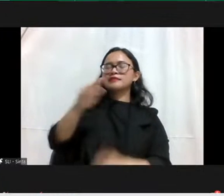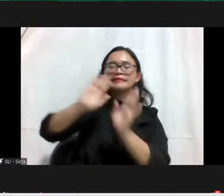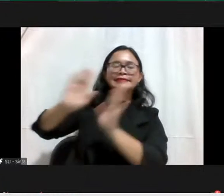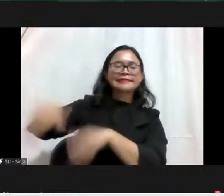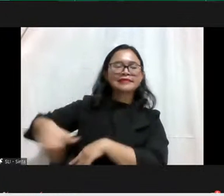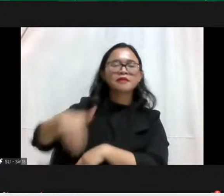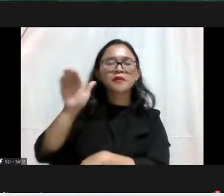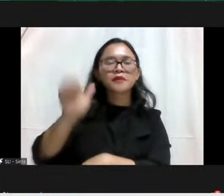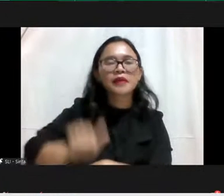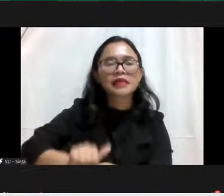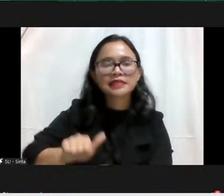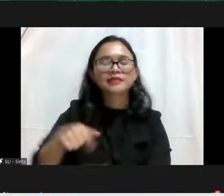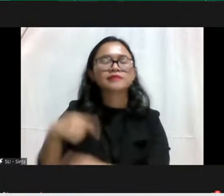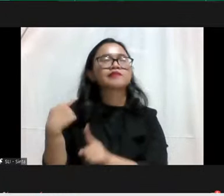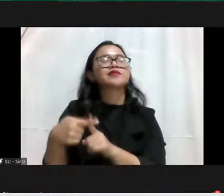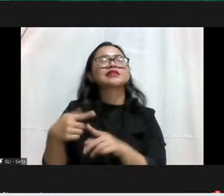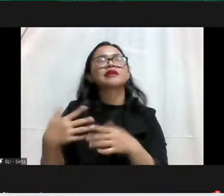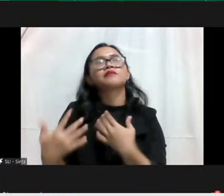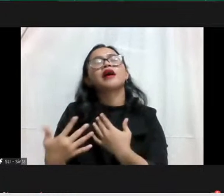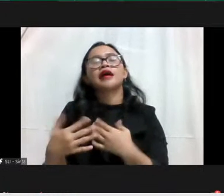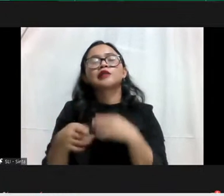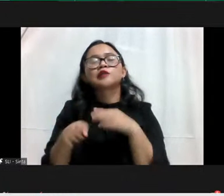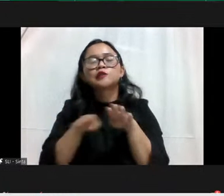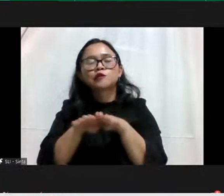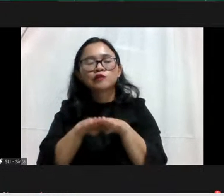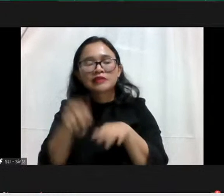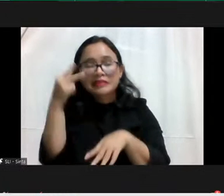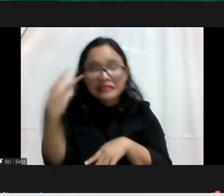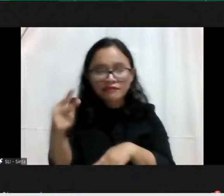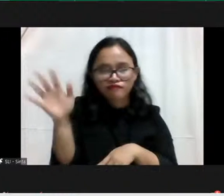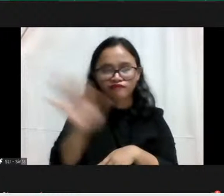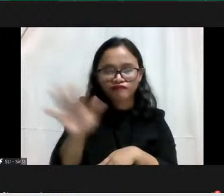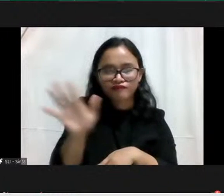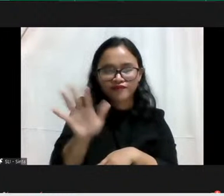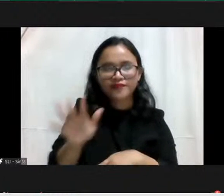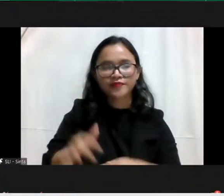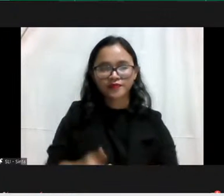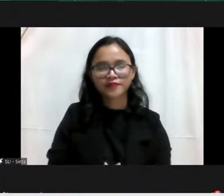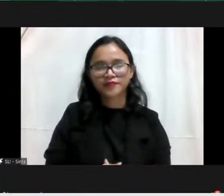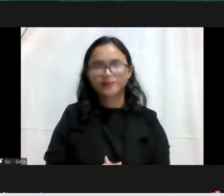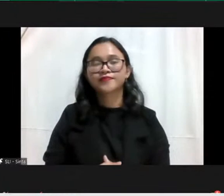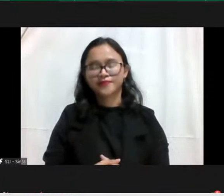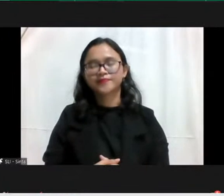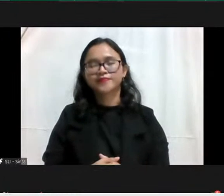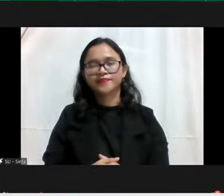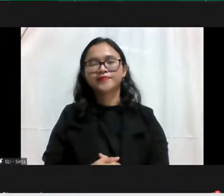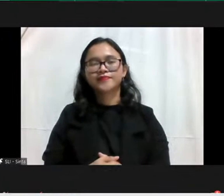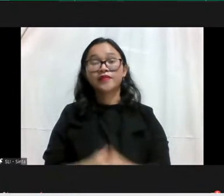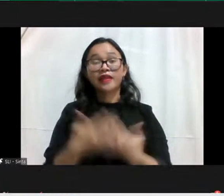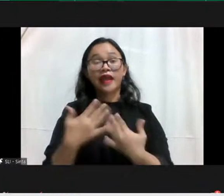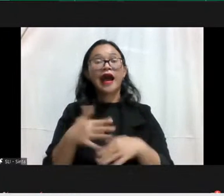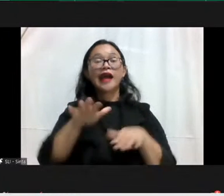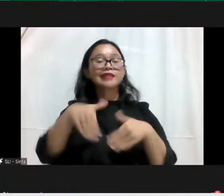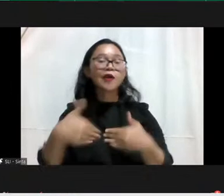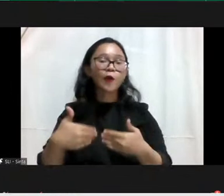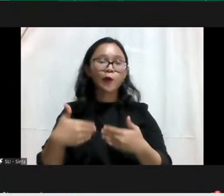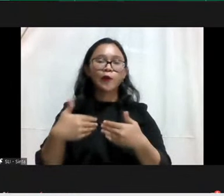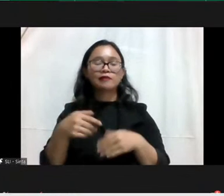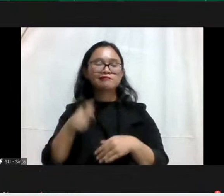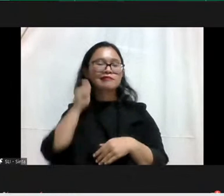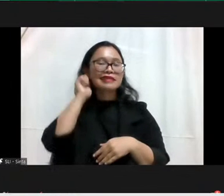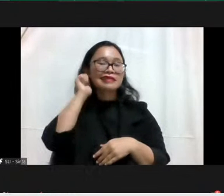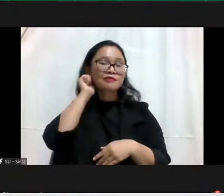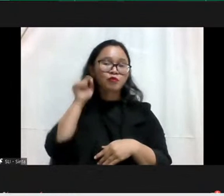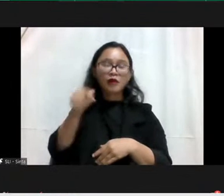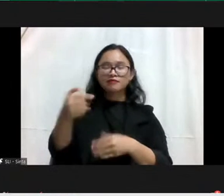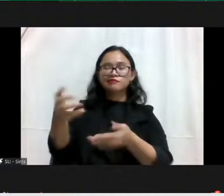tidak kurang memberikan perhatian terhadap aspek ini gitu yang kedua kaitannya dengan peran perempuan di pedesaan kita menemukan di pdesaan